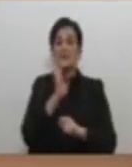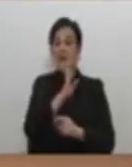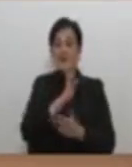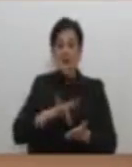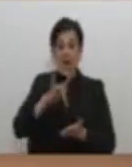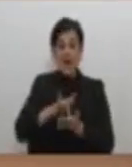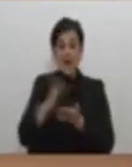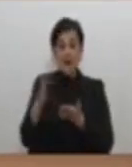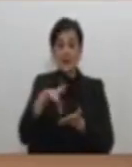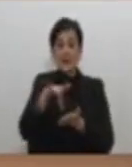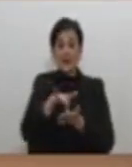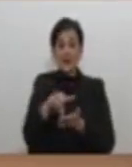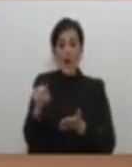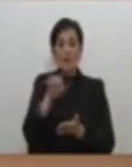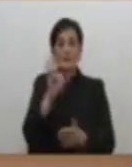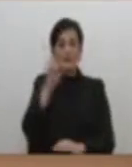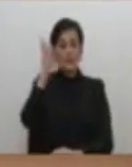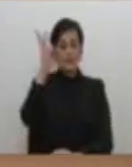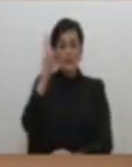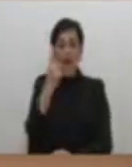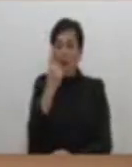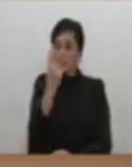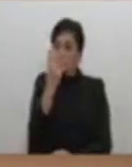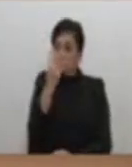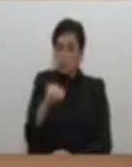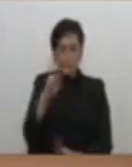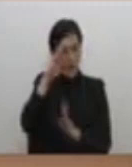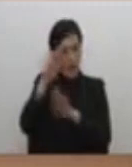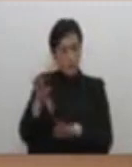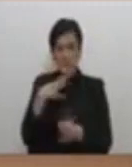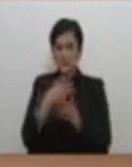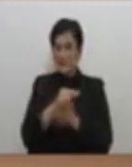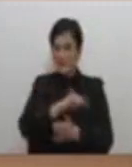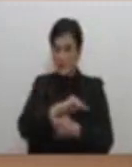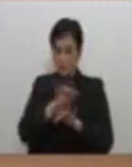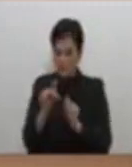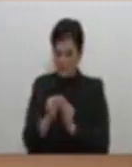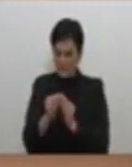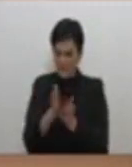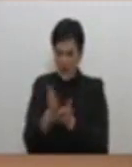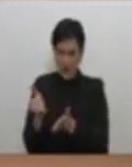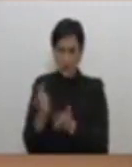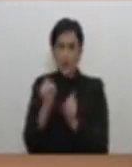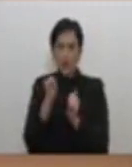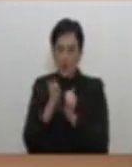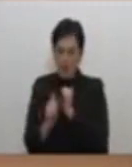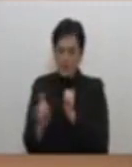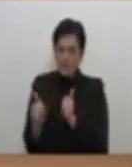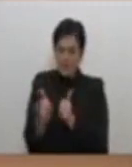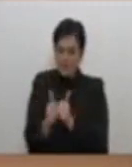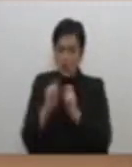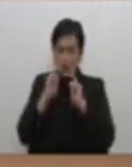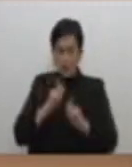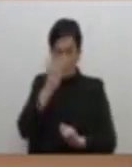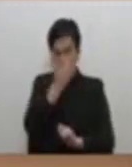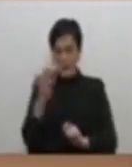იმ ქალაქებში, სადაც საკონსულოებია და ერთი წუთით არ მიუტოვებიათ მათ თავის სამუშაო ადგილი. ყოველ წუთას ისინი გვერდით უდგანან უკრაინელ ხალხს და